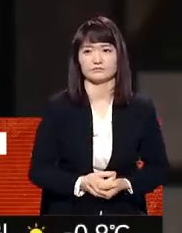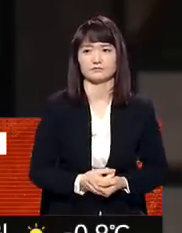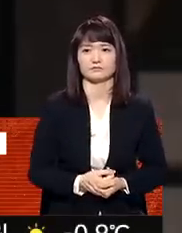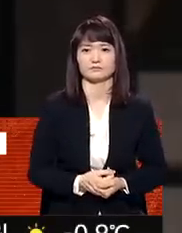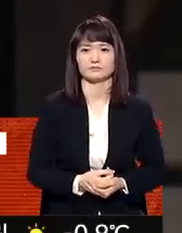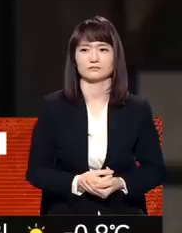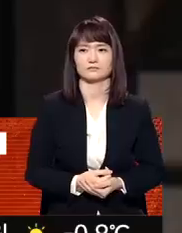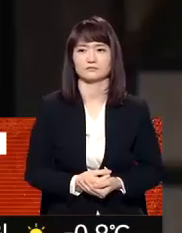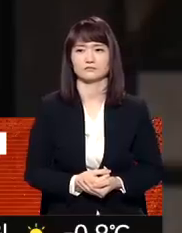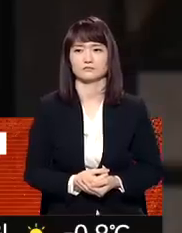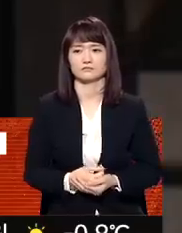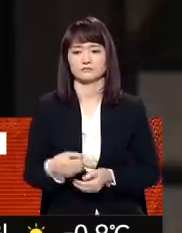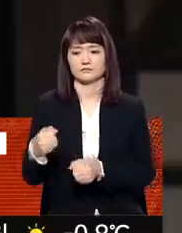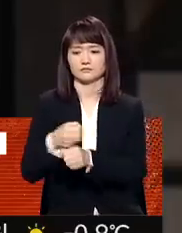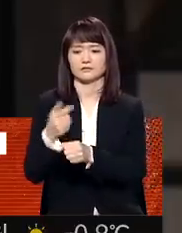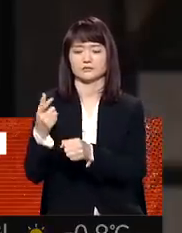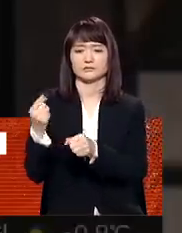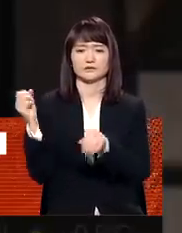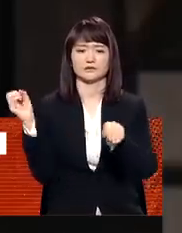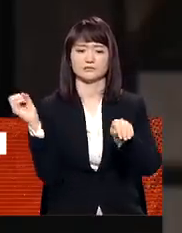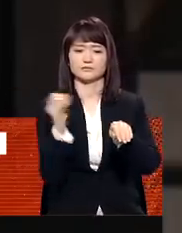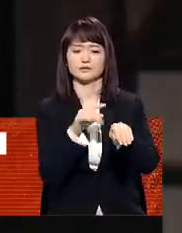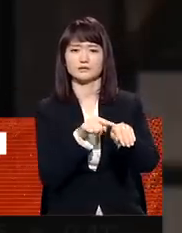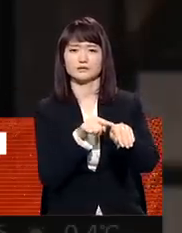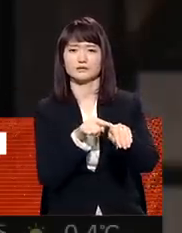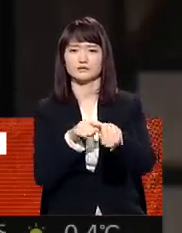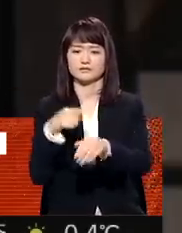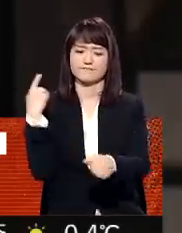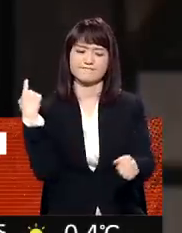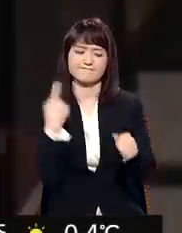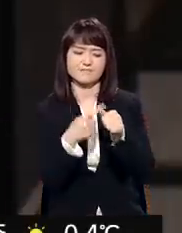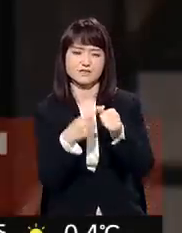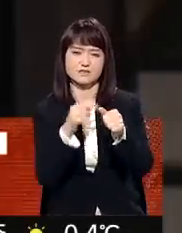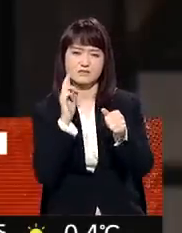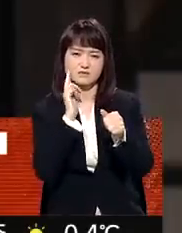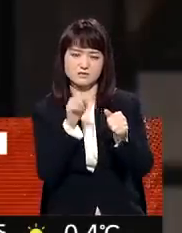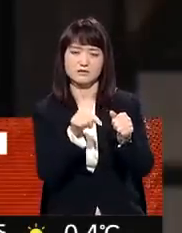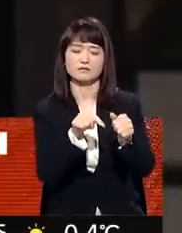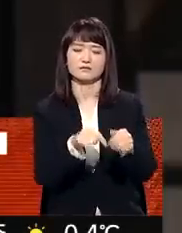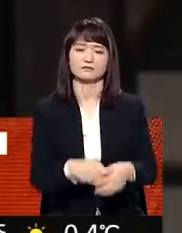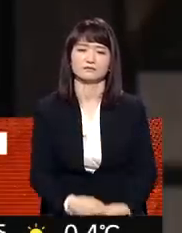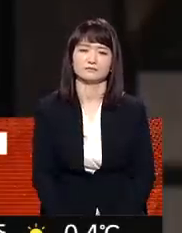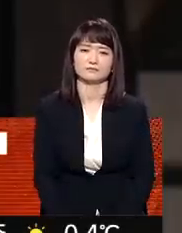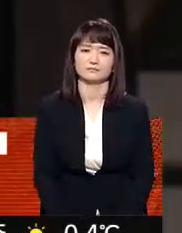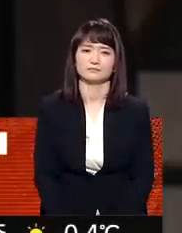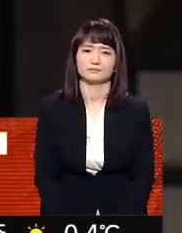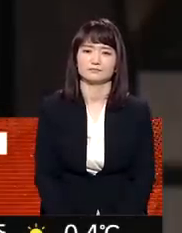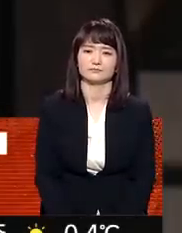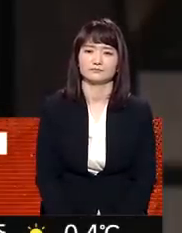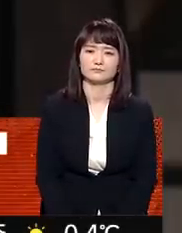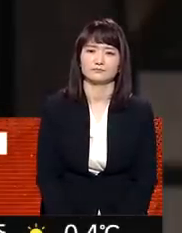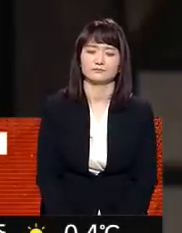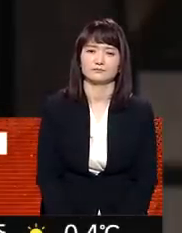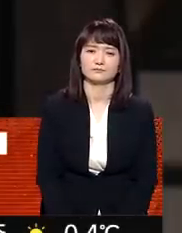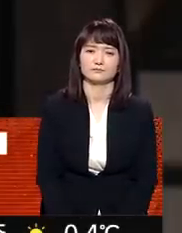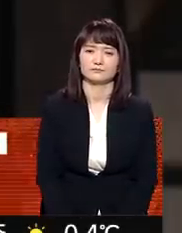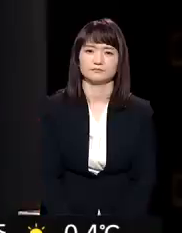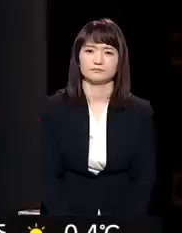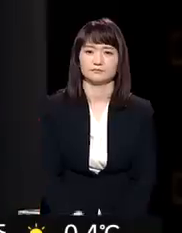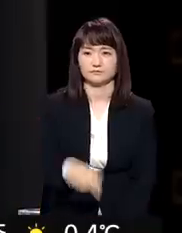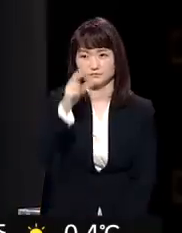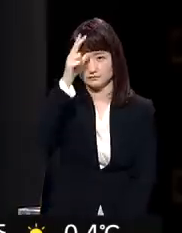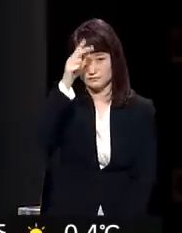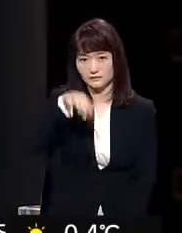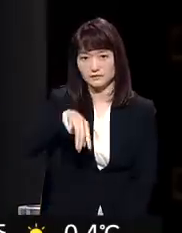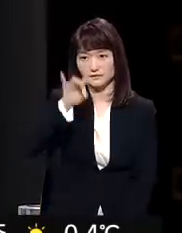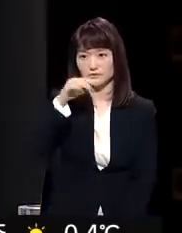드리겠습니다 짐짝처럼 던져 놓았다 이거는 피난 가능성이 매우 높은 행동이다라고 지적했습니다 자 그런데 경찰이 처음에